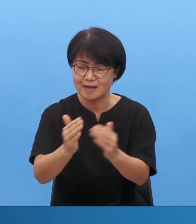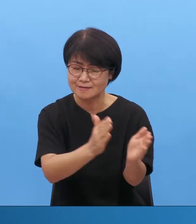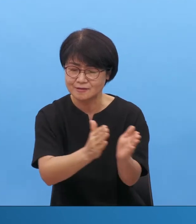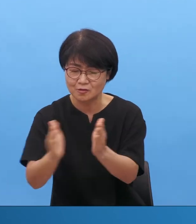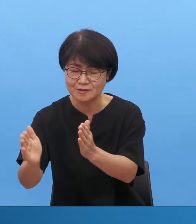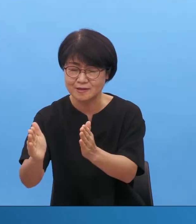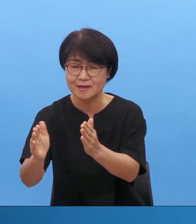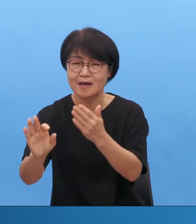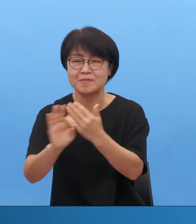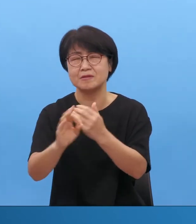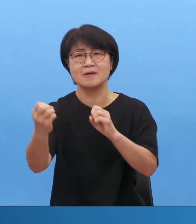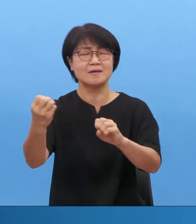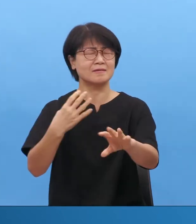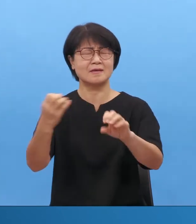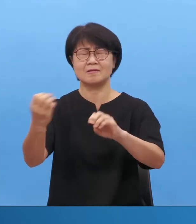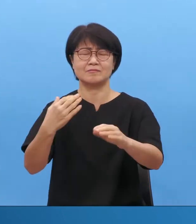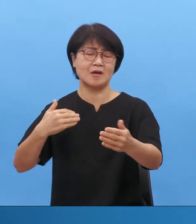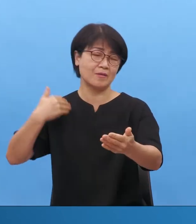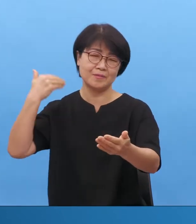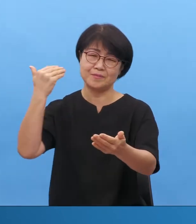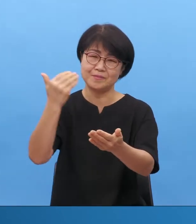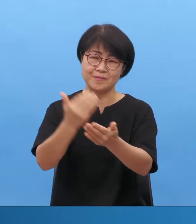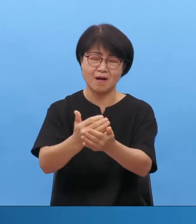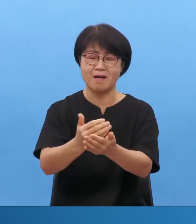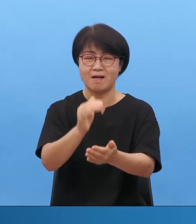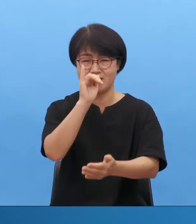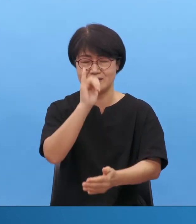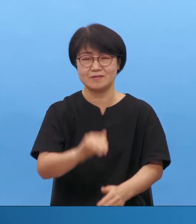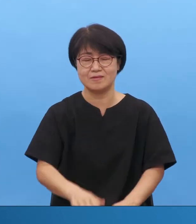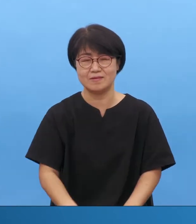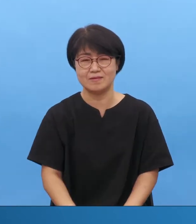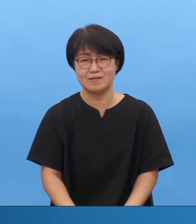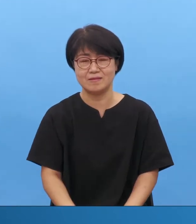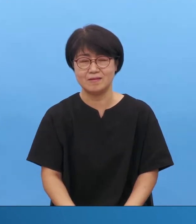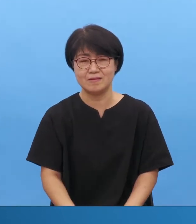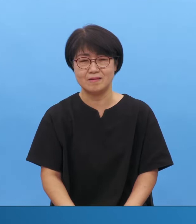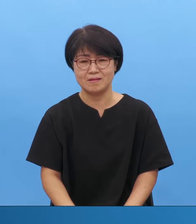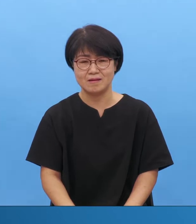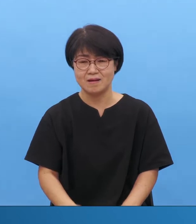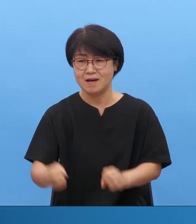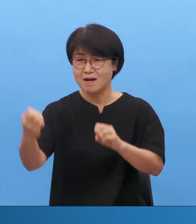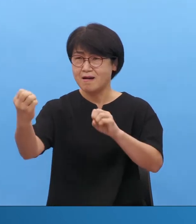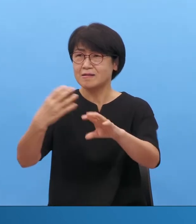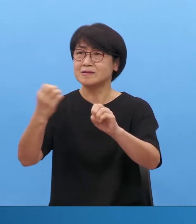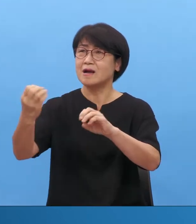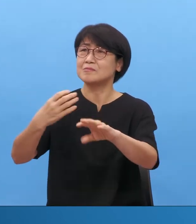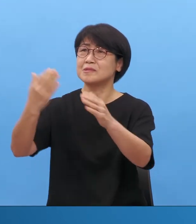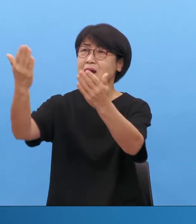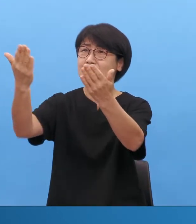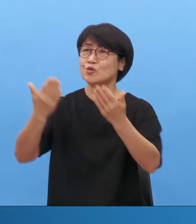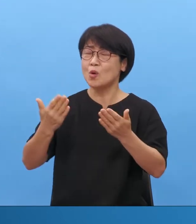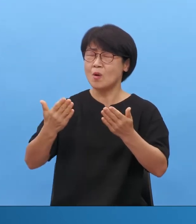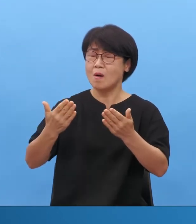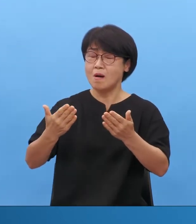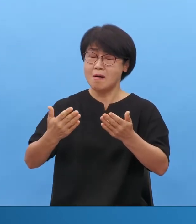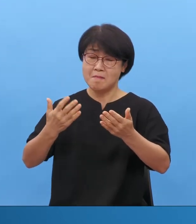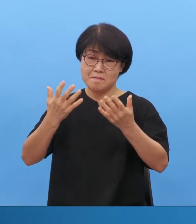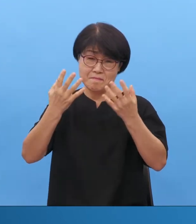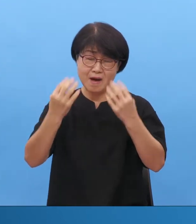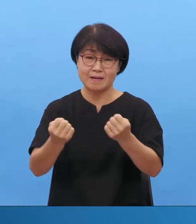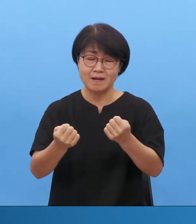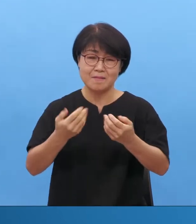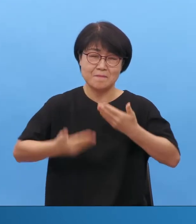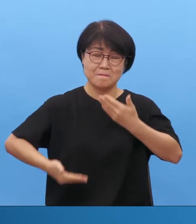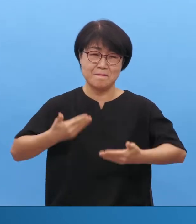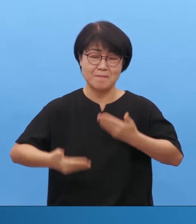answers. 그게 중요한 기준입니다. 응답받기에 바쁜 사람은 다르잖아요. And that's a very important standard. 응답이 많이 오니까 A person who's so